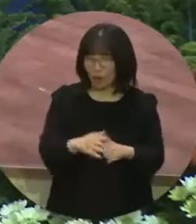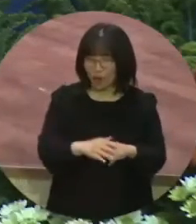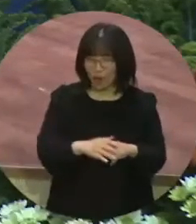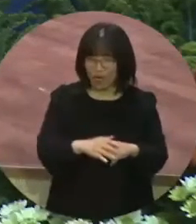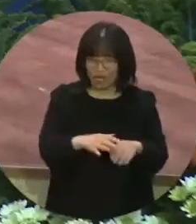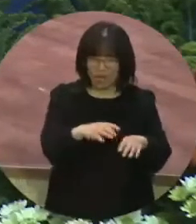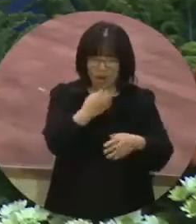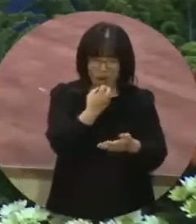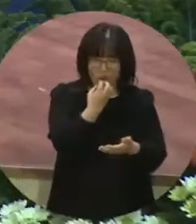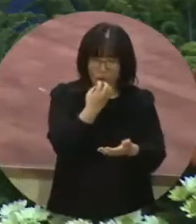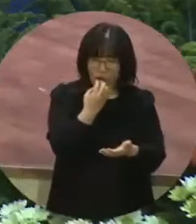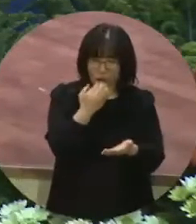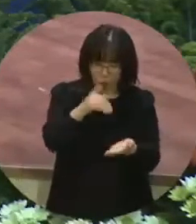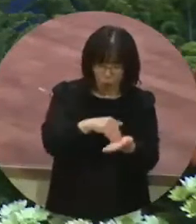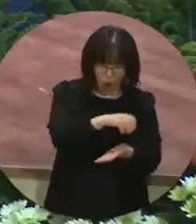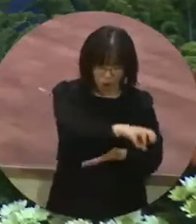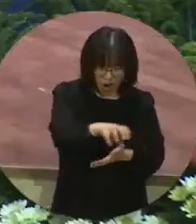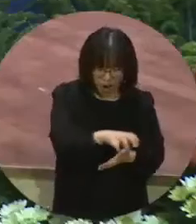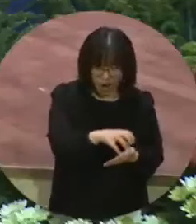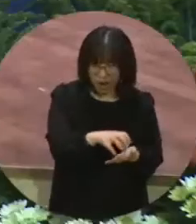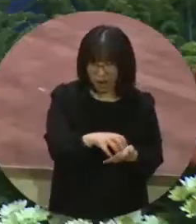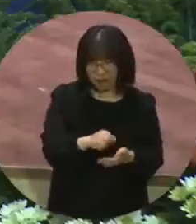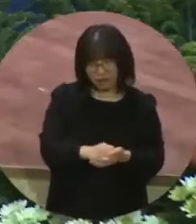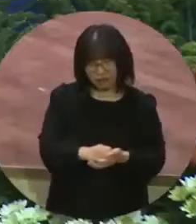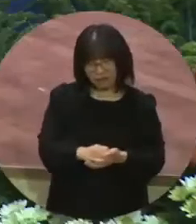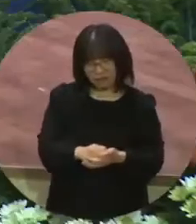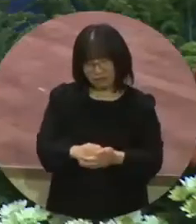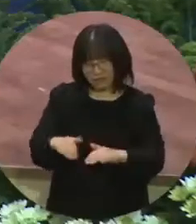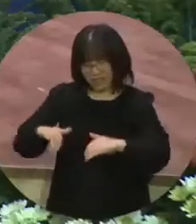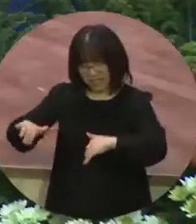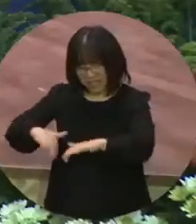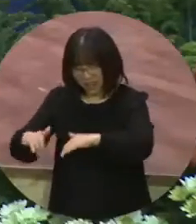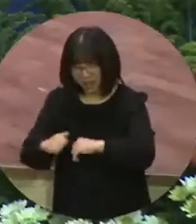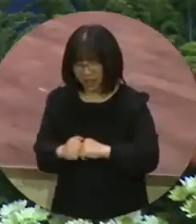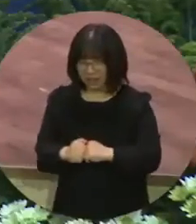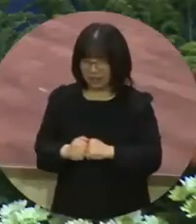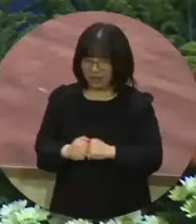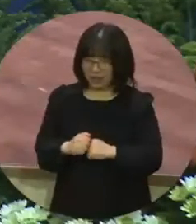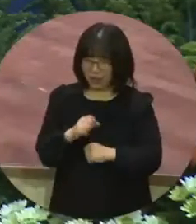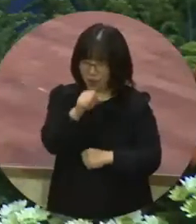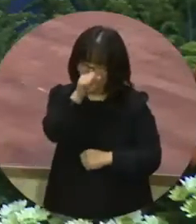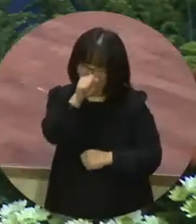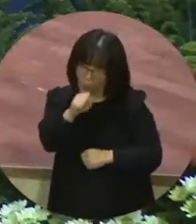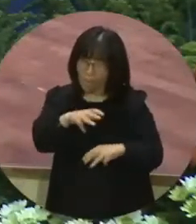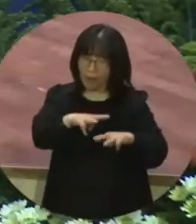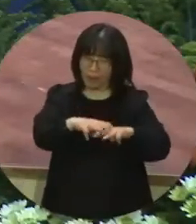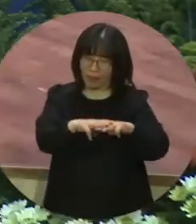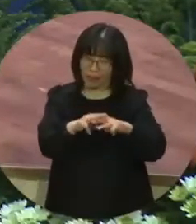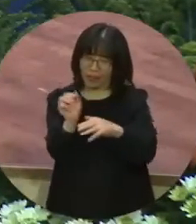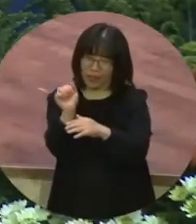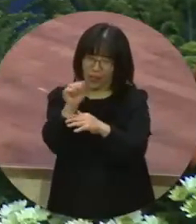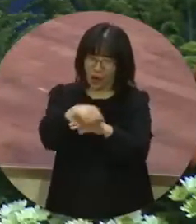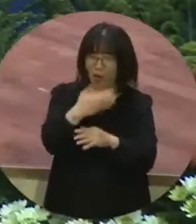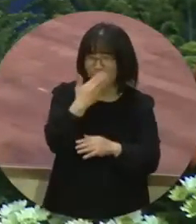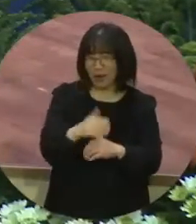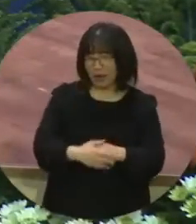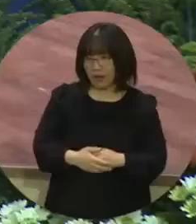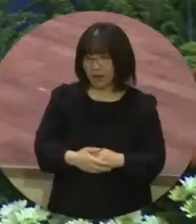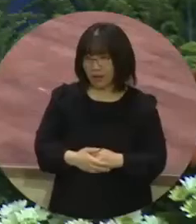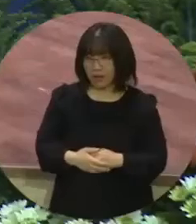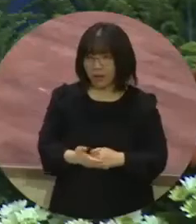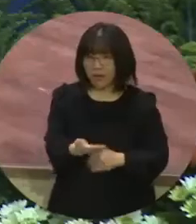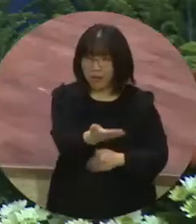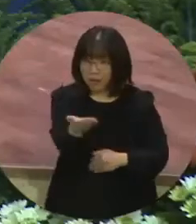이 밭들이 대부분이에요. 좋은 밭. 열매 맺어요. 오직 25%예요, 25%. 그러니까 성경의 말씀이에요.